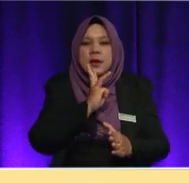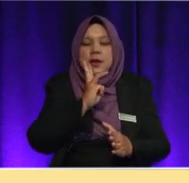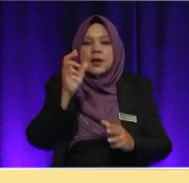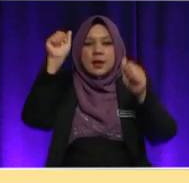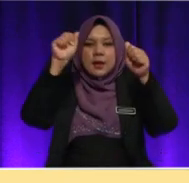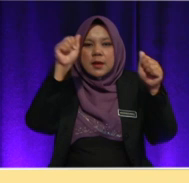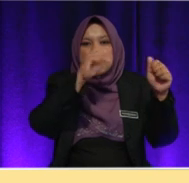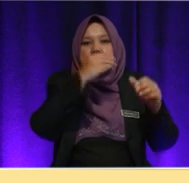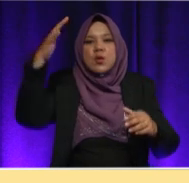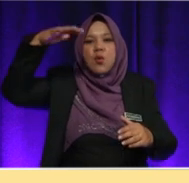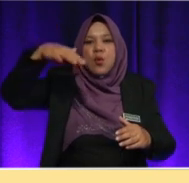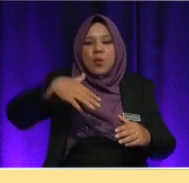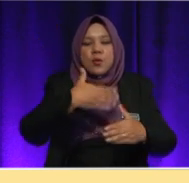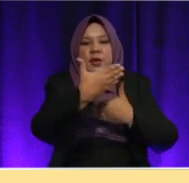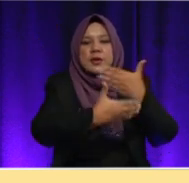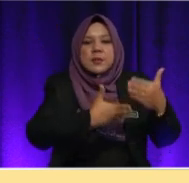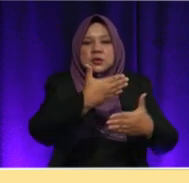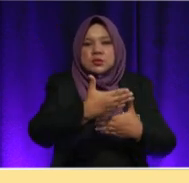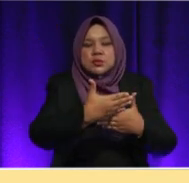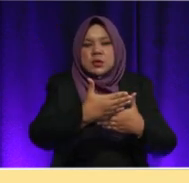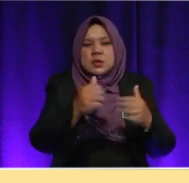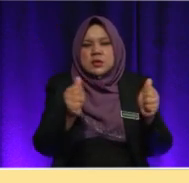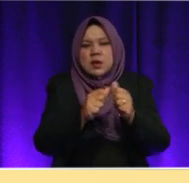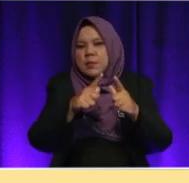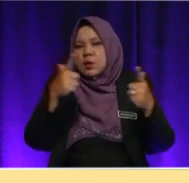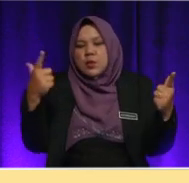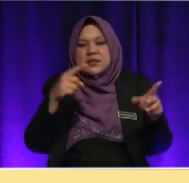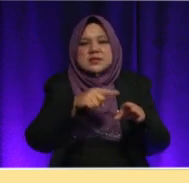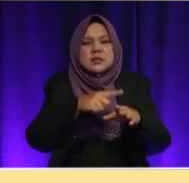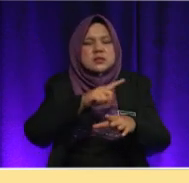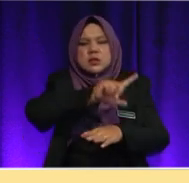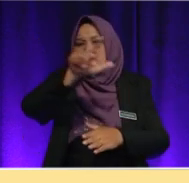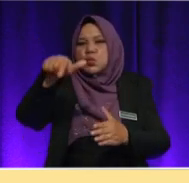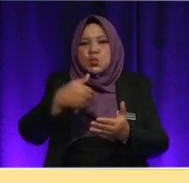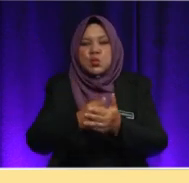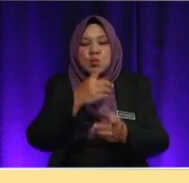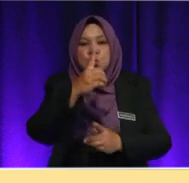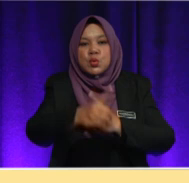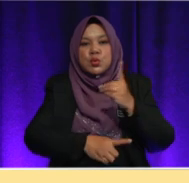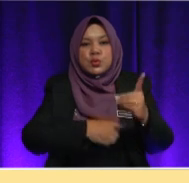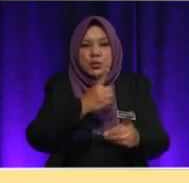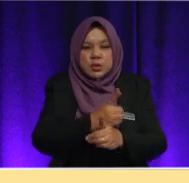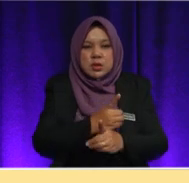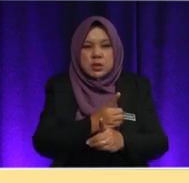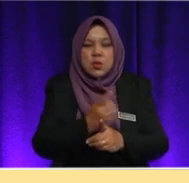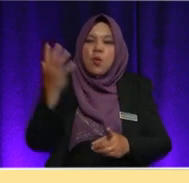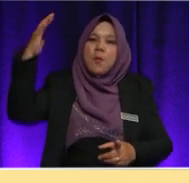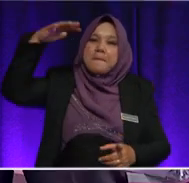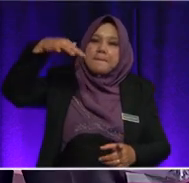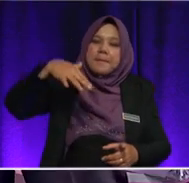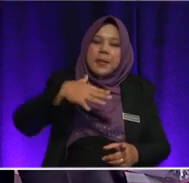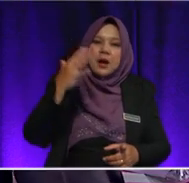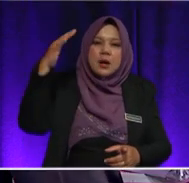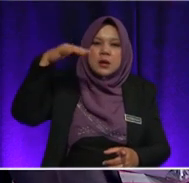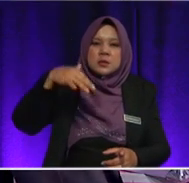tenaga ombak dimajukan dengan meluas di seluruh dunia angin kinci angin ombak ombak